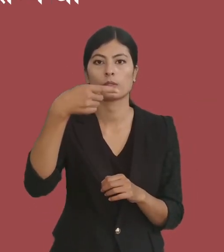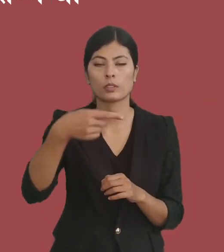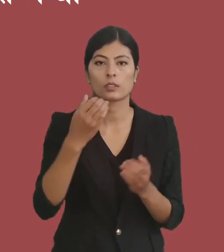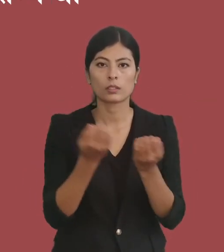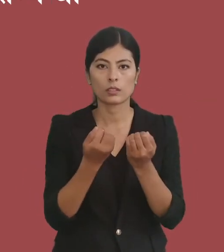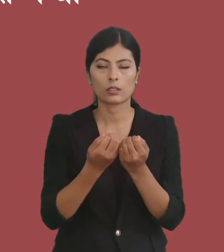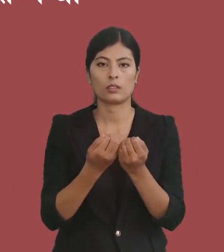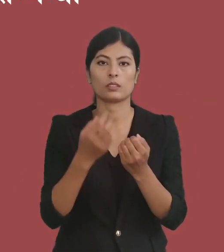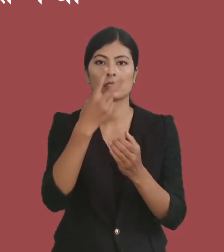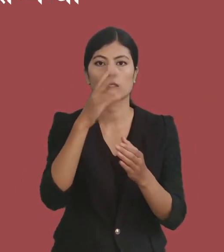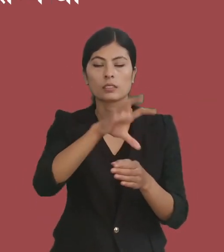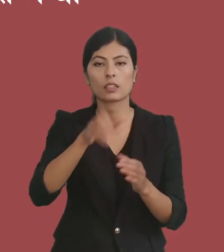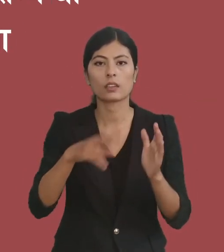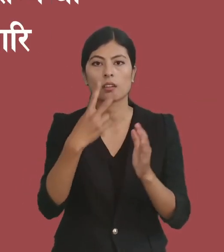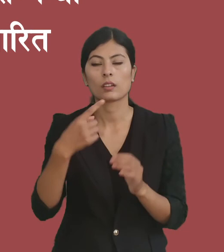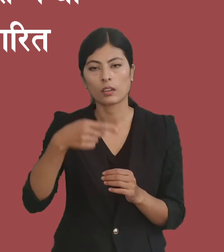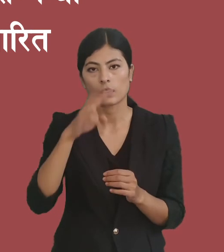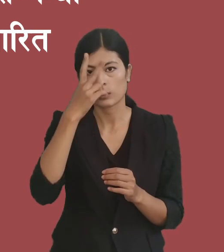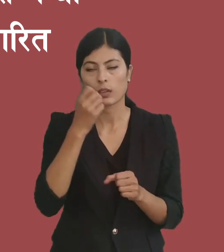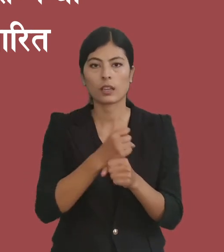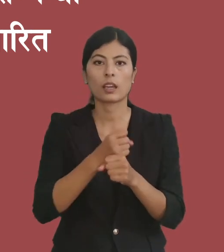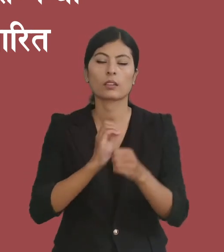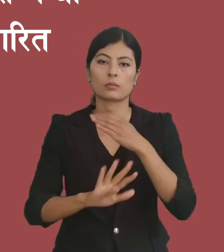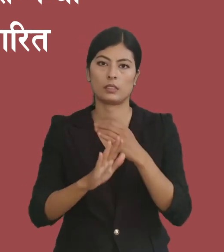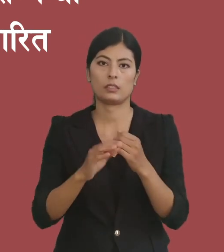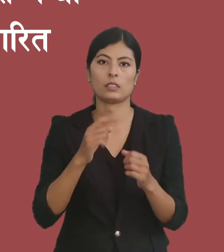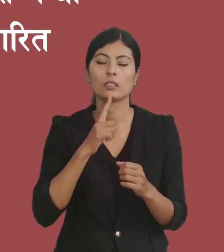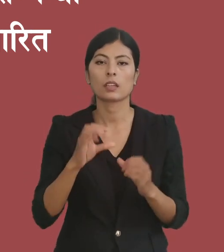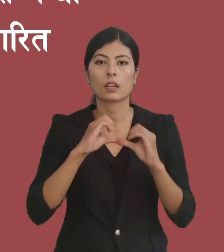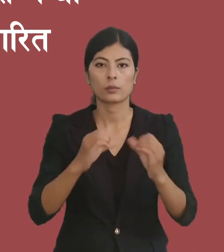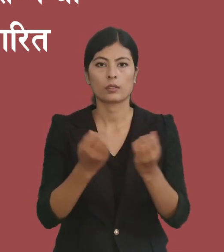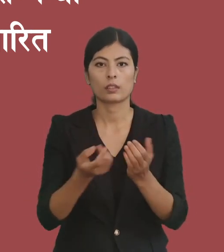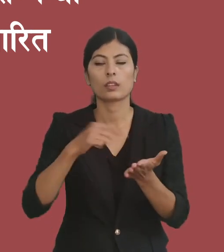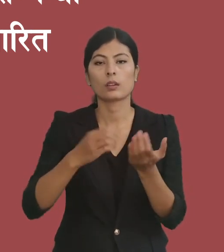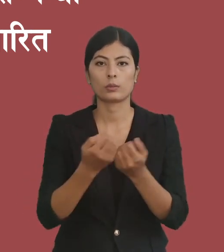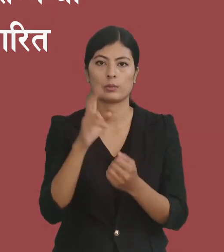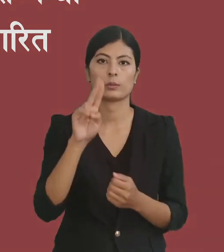सम्बन्धी स्थानीय ऐन वा कार्यविधि निर्देशिका पारित गरी लागू गर्नुपर्दो छ।